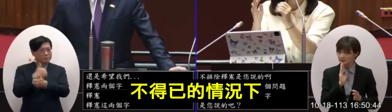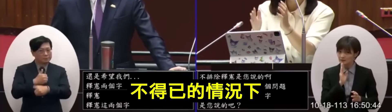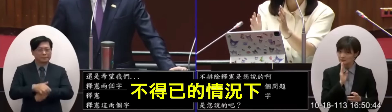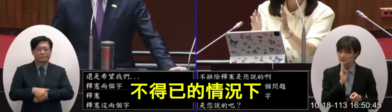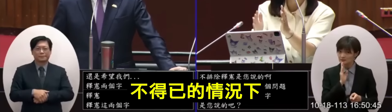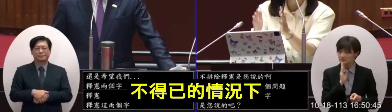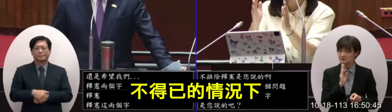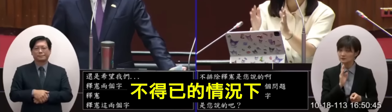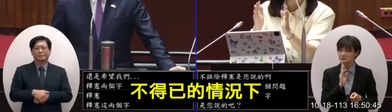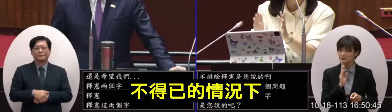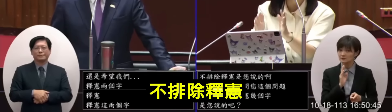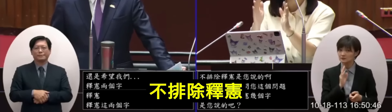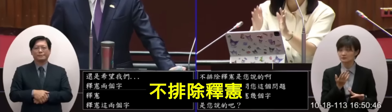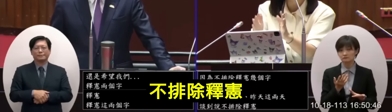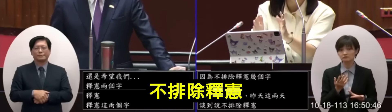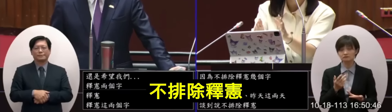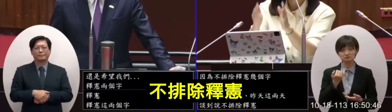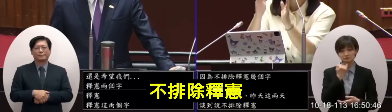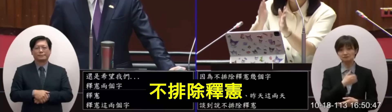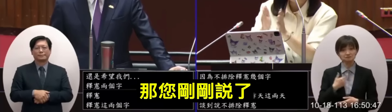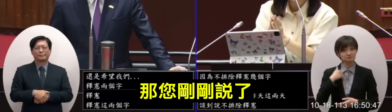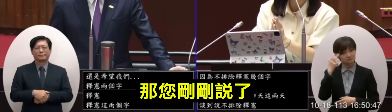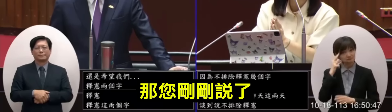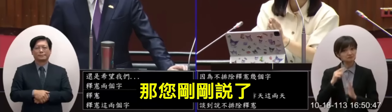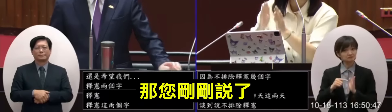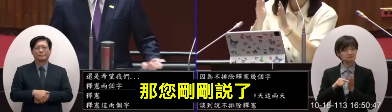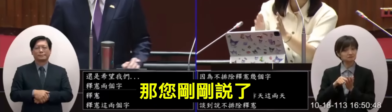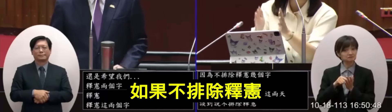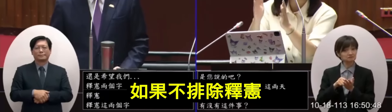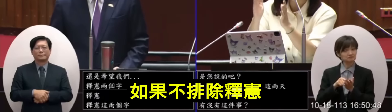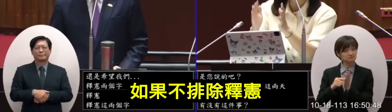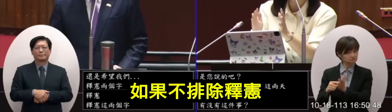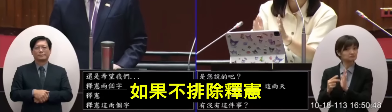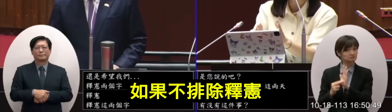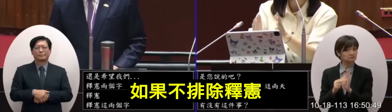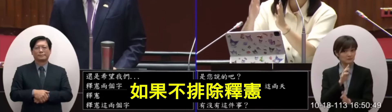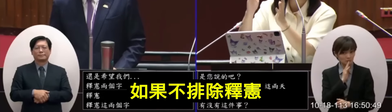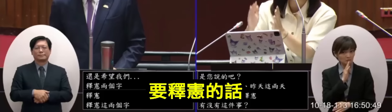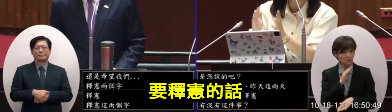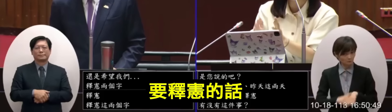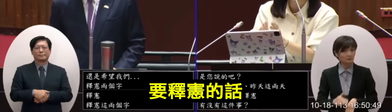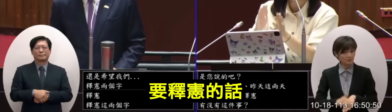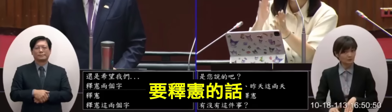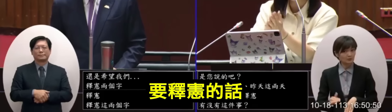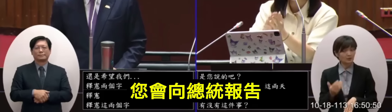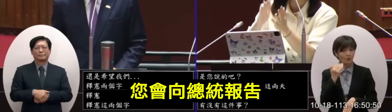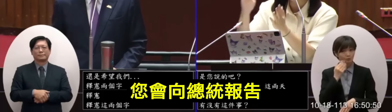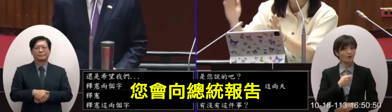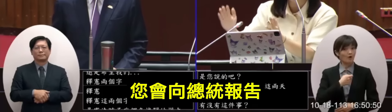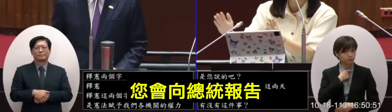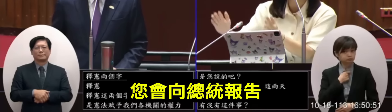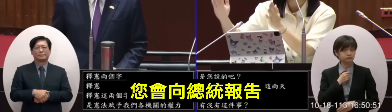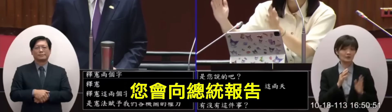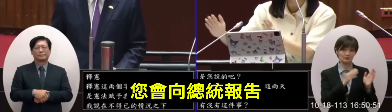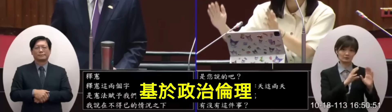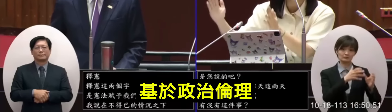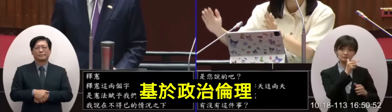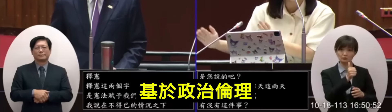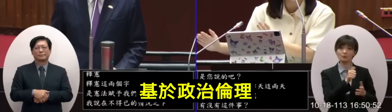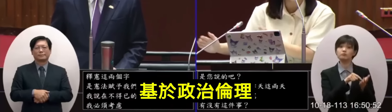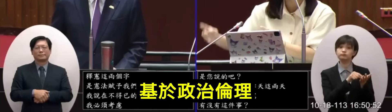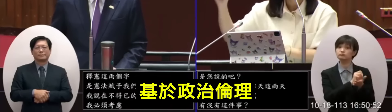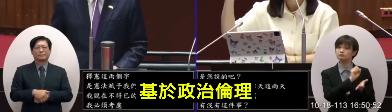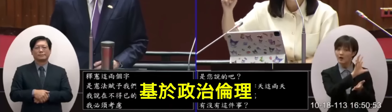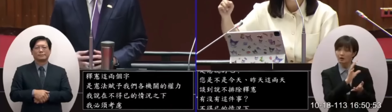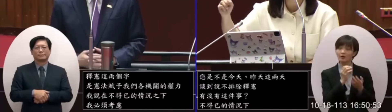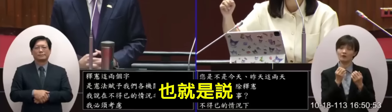不得已的情况下不排除释宪。那您刚刚说了，如果不排除释宪，要释宪的话，您会向总统报告基于政